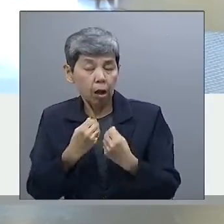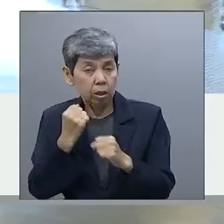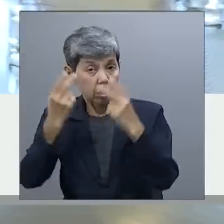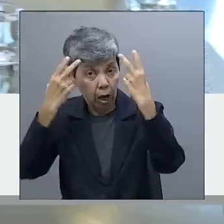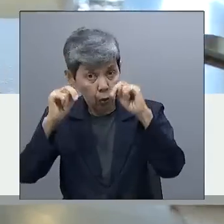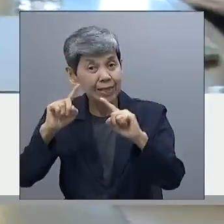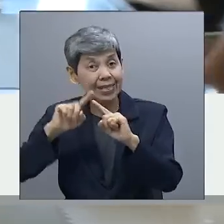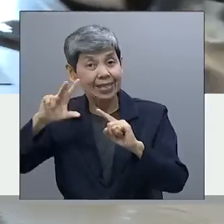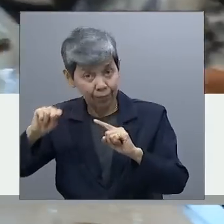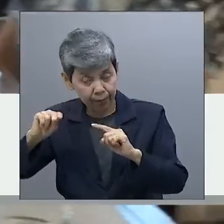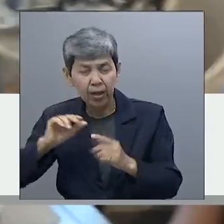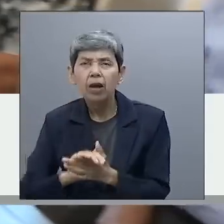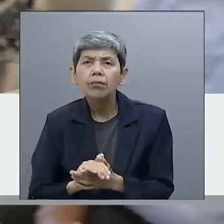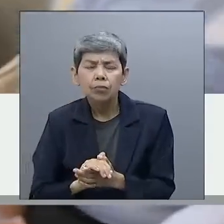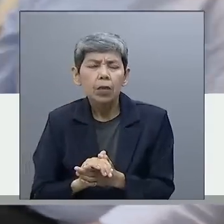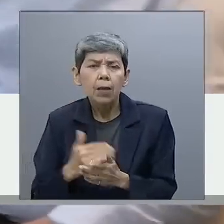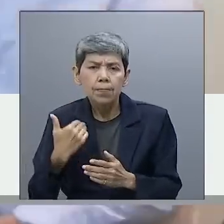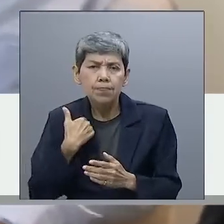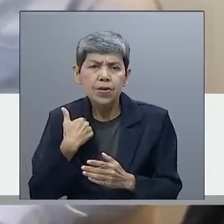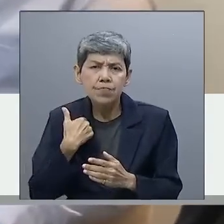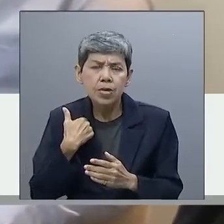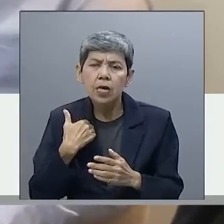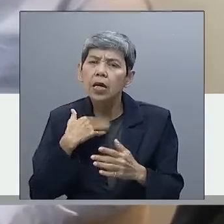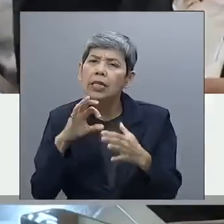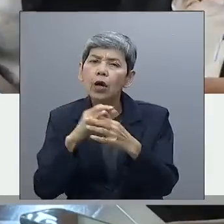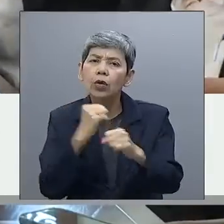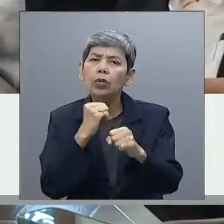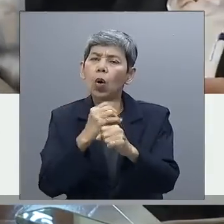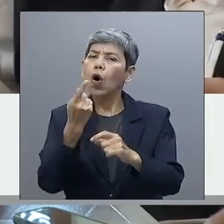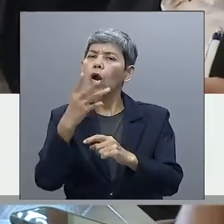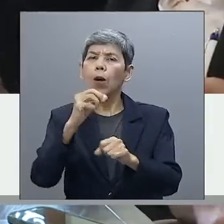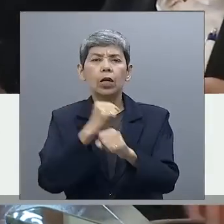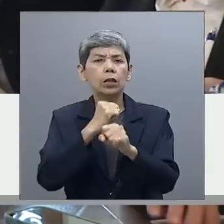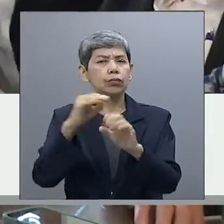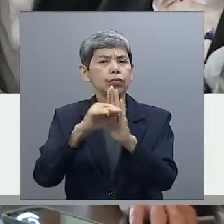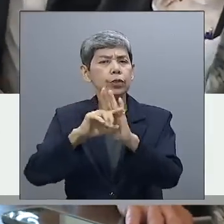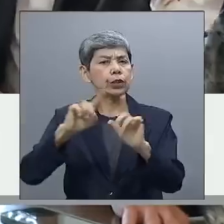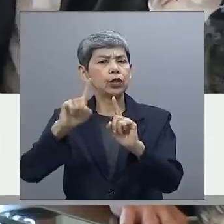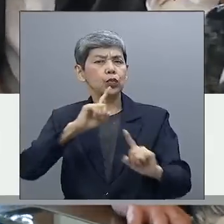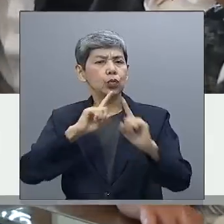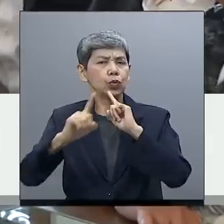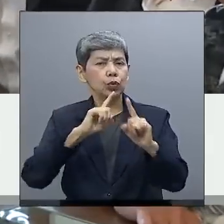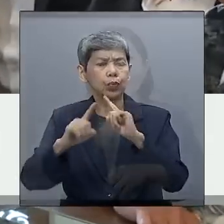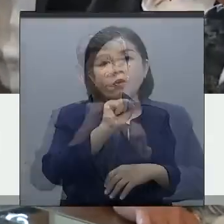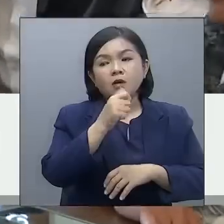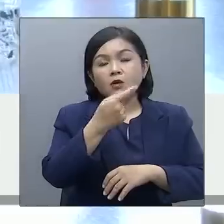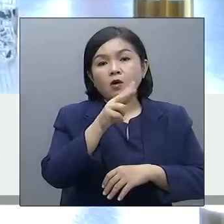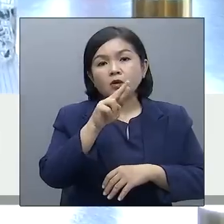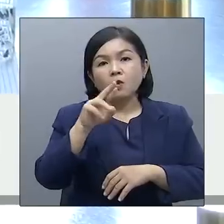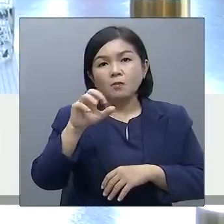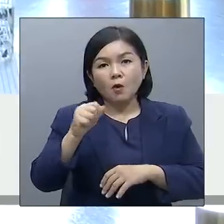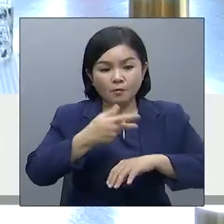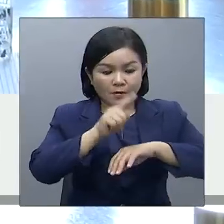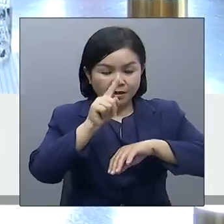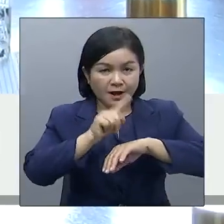กคนที่30ค่ะและอาจจะมีการหยิบยกเรื่องของการจัดสรรครม.พิธา1มาคุยกันบ้างรวมถึงตำแหน่งประธานสภาค่ะ